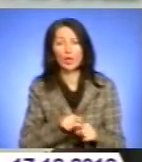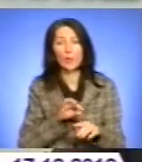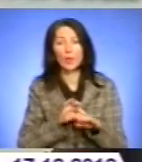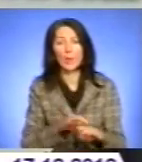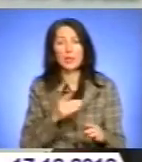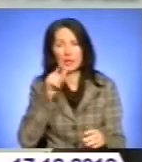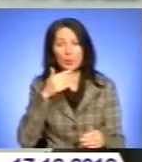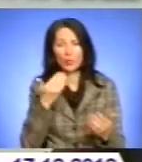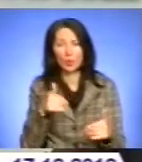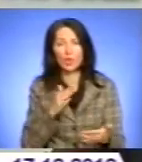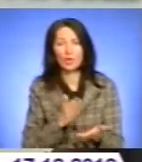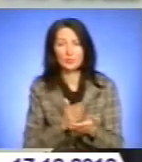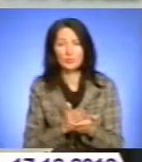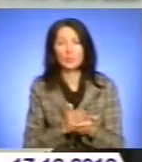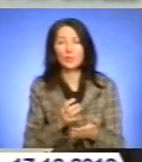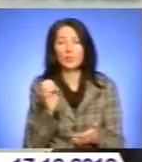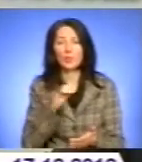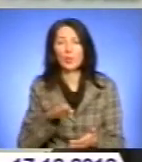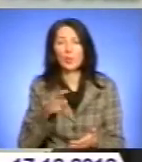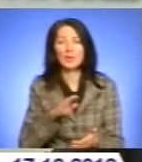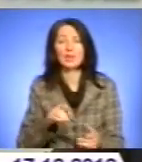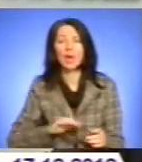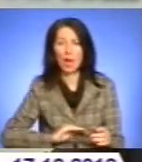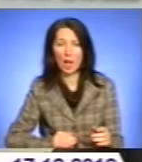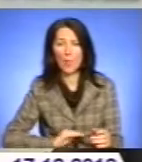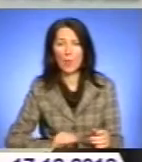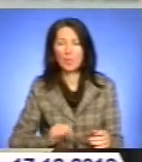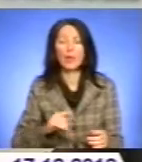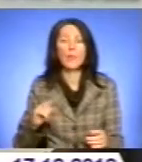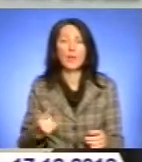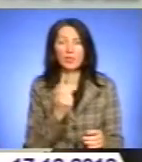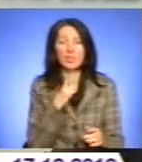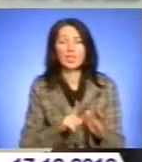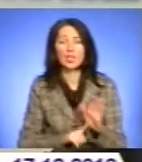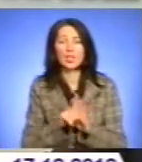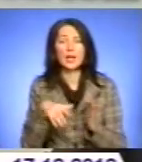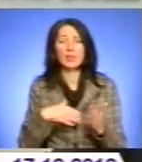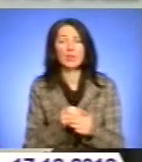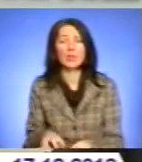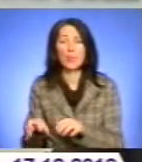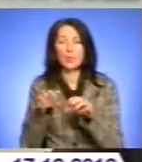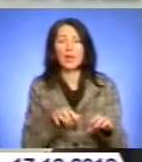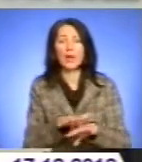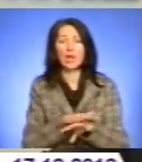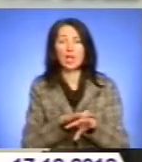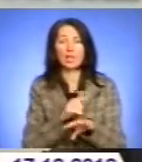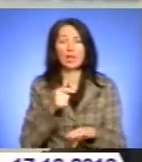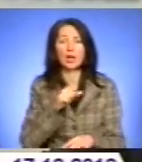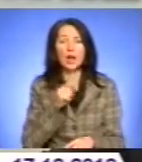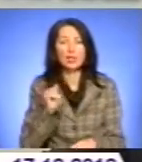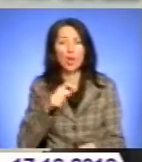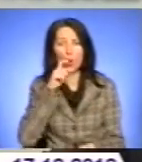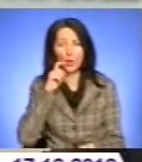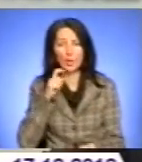зашел европейский трейдер, компания РВЕ, которая начала свои поставки на рынок газа Украины. Да,